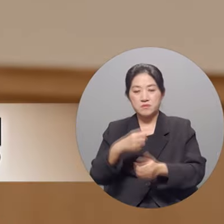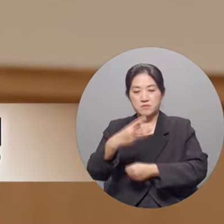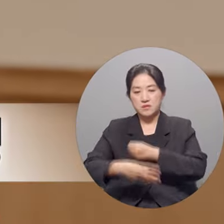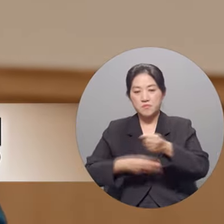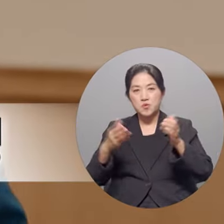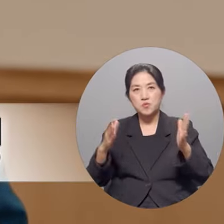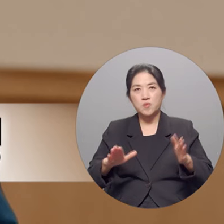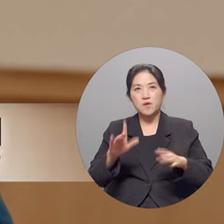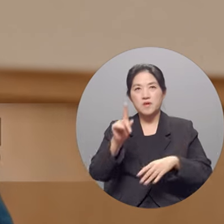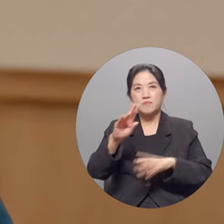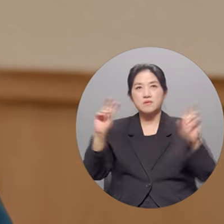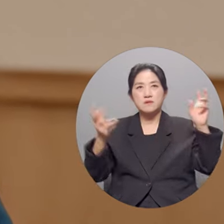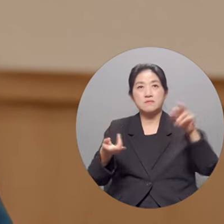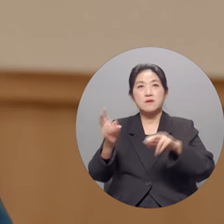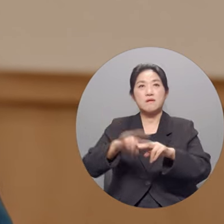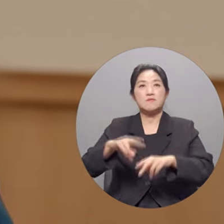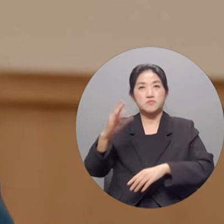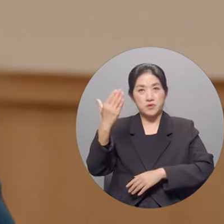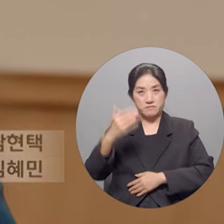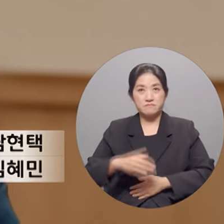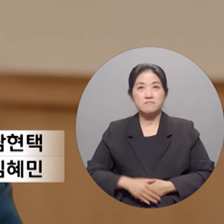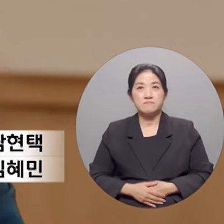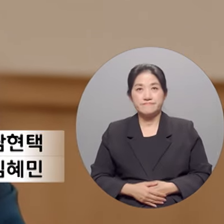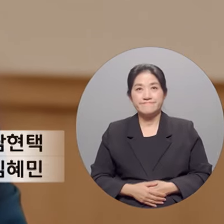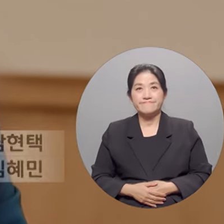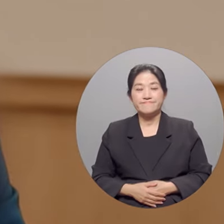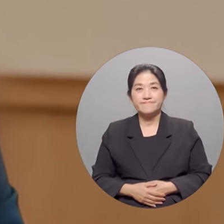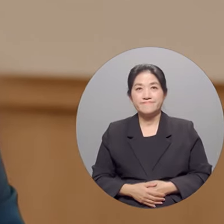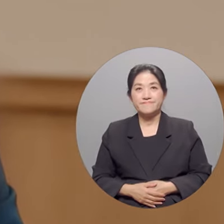KBS 사장에 취임합니다 MBC 뉴스 윤입니다